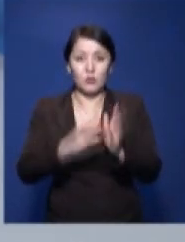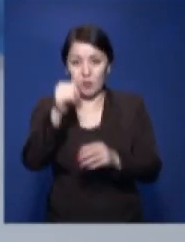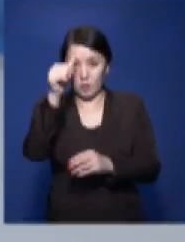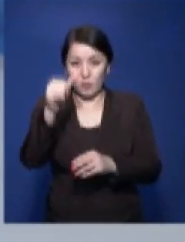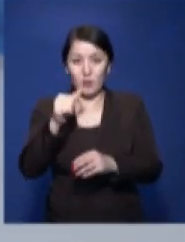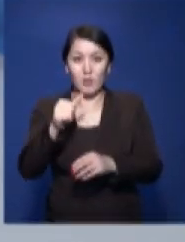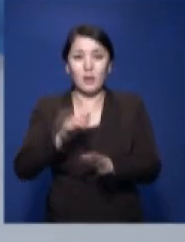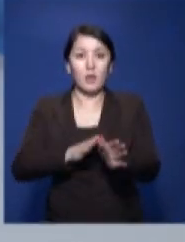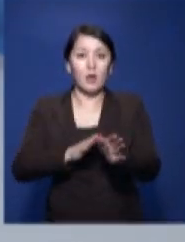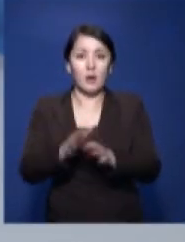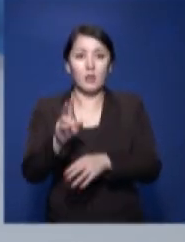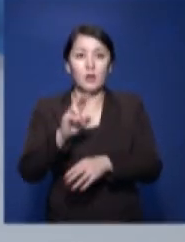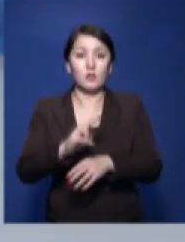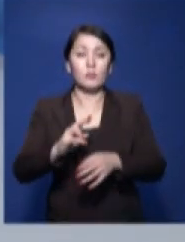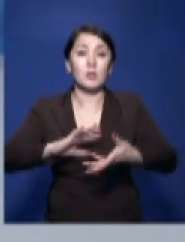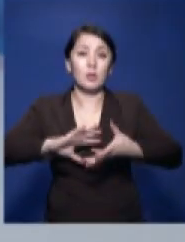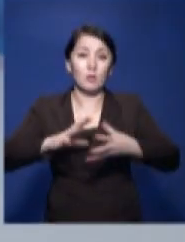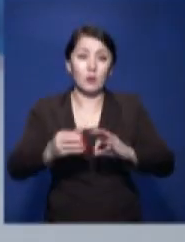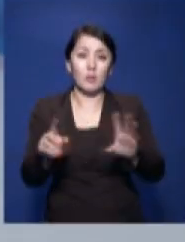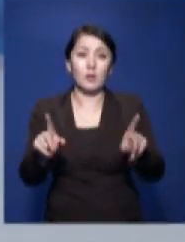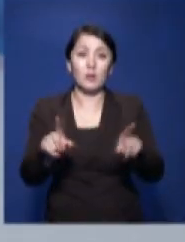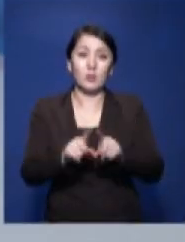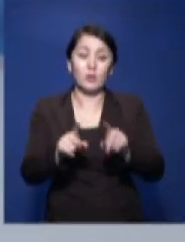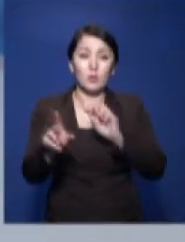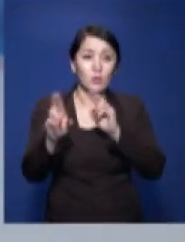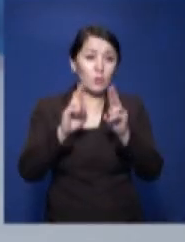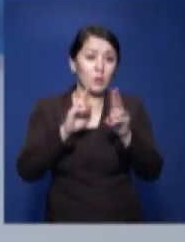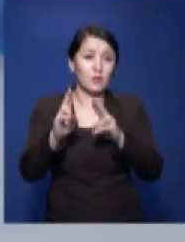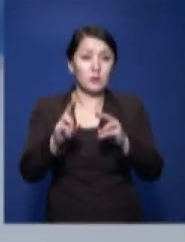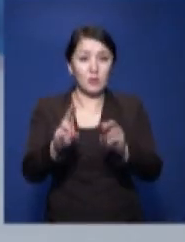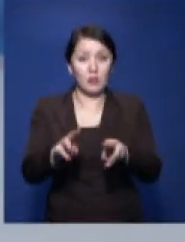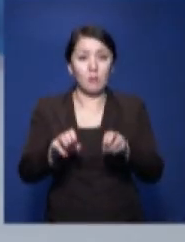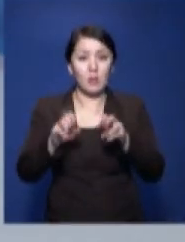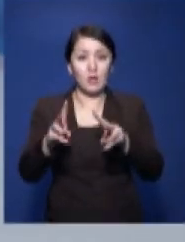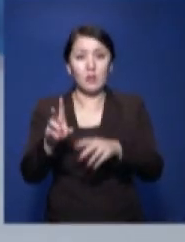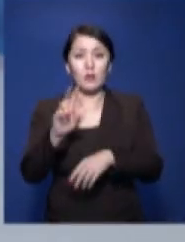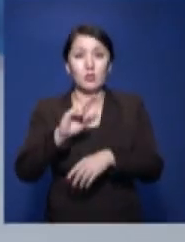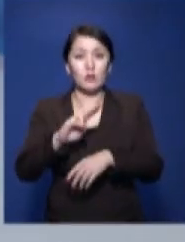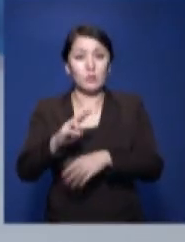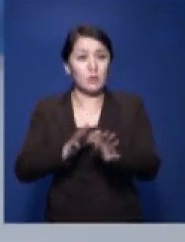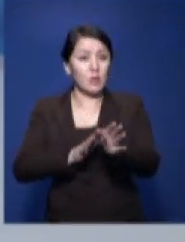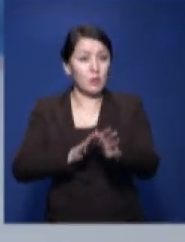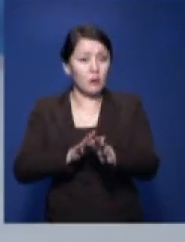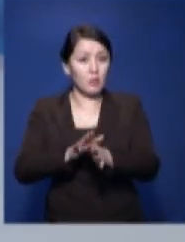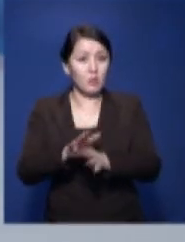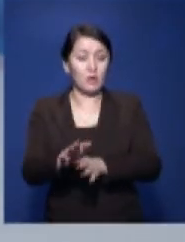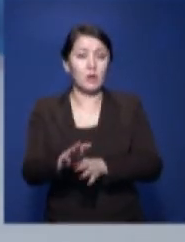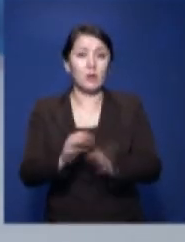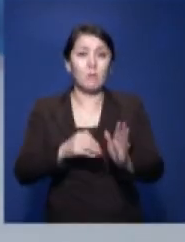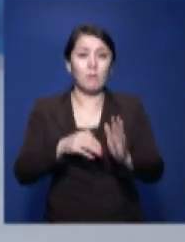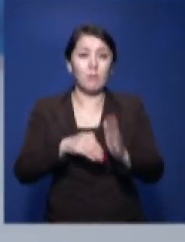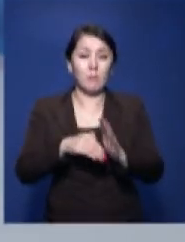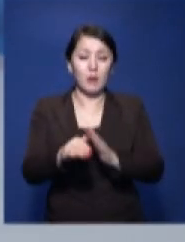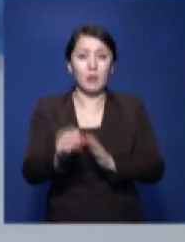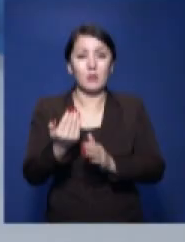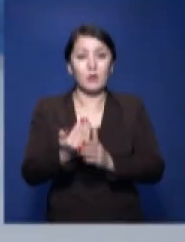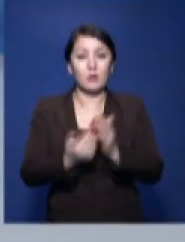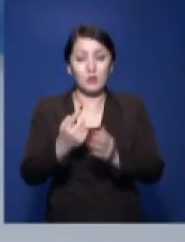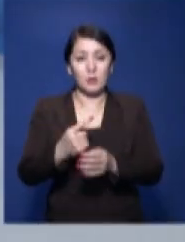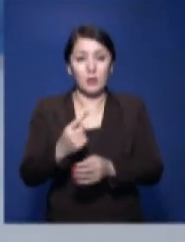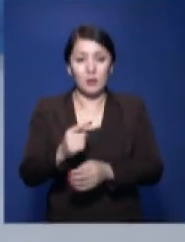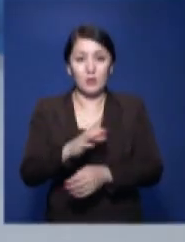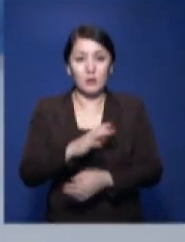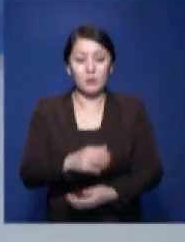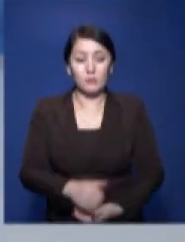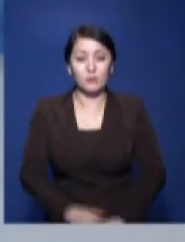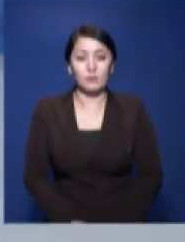2024 жылдың 9 айындағы атқарылған жұмысты қорытындылады. Сондай-ақ жиында мамандардың жұмысын жақсартуға арналған бір қатар